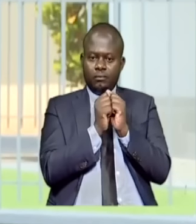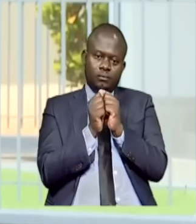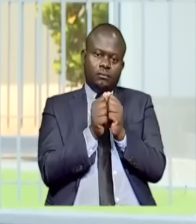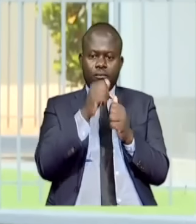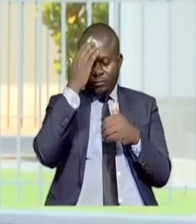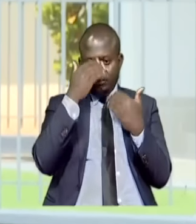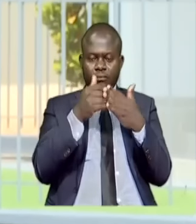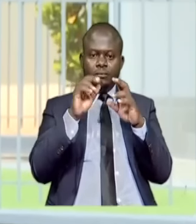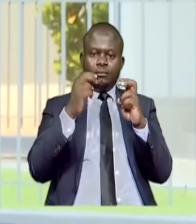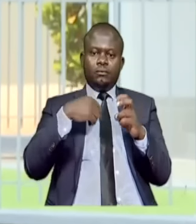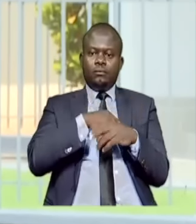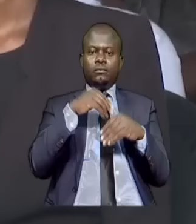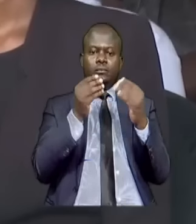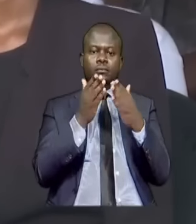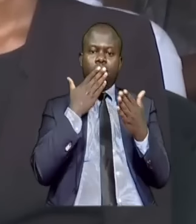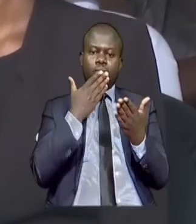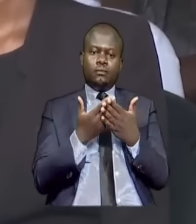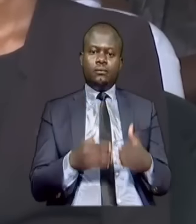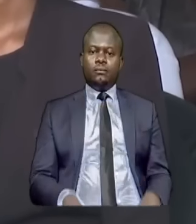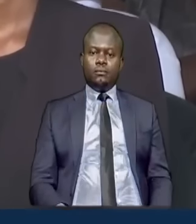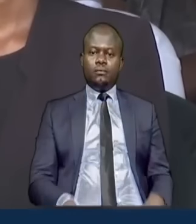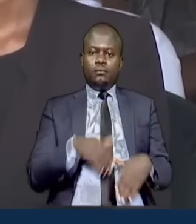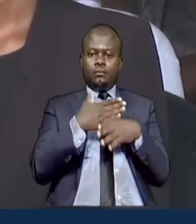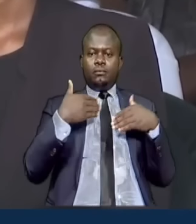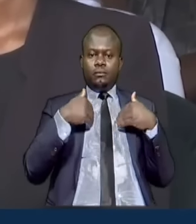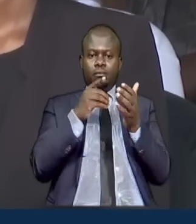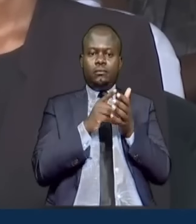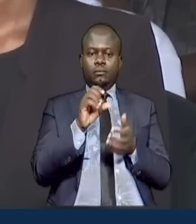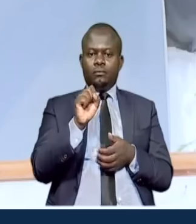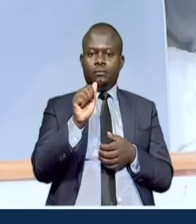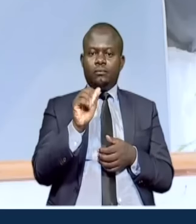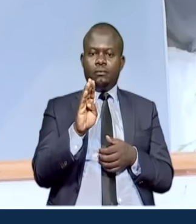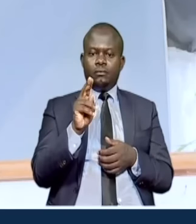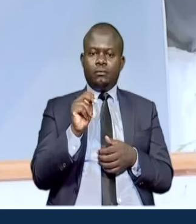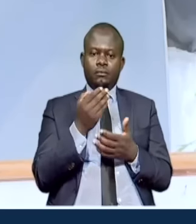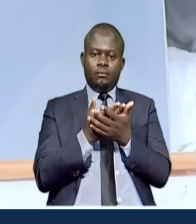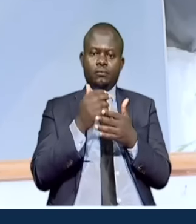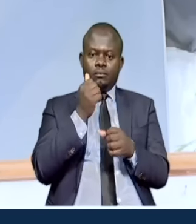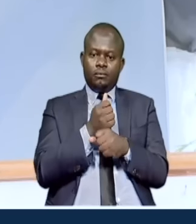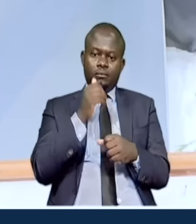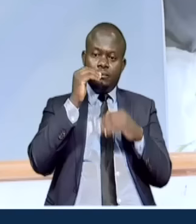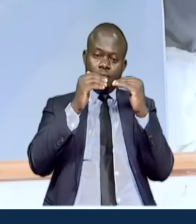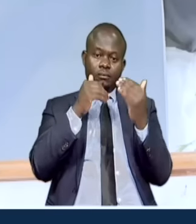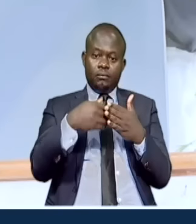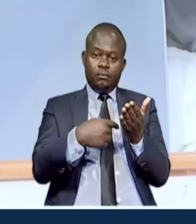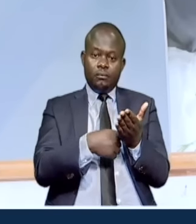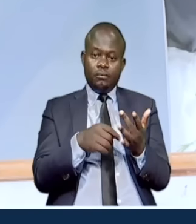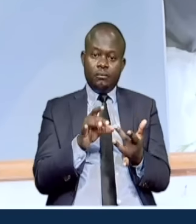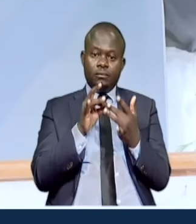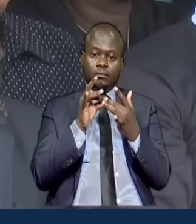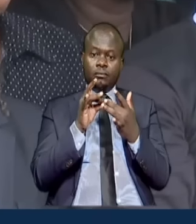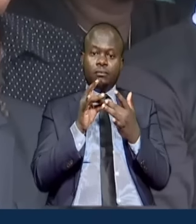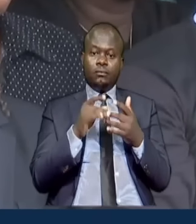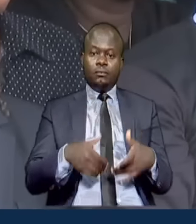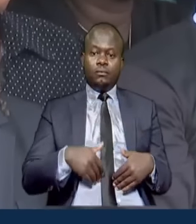kugira ngo dutange serivisi nziza. Minisitiri w'ubuzima Dr. Sabe Sanzimana asaba abakora mu rwego rw'ubuvuzi by'umwihariko abakiri